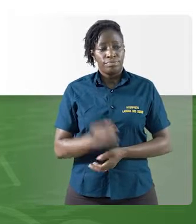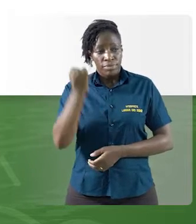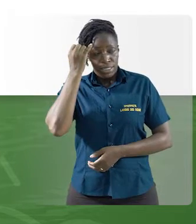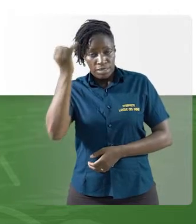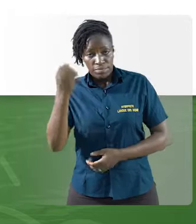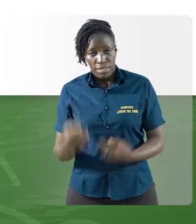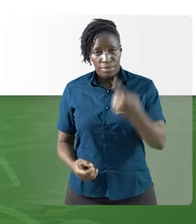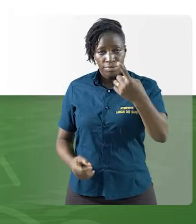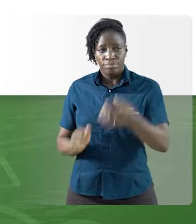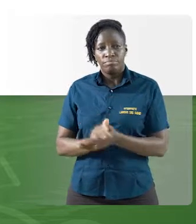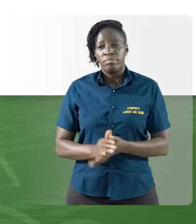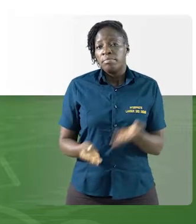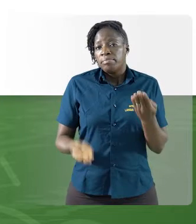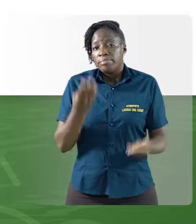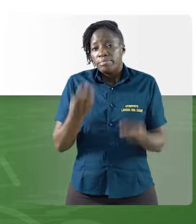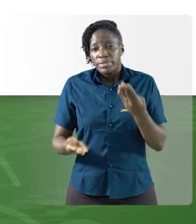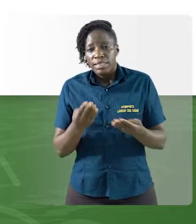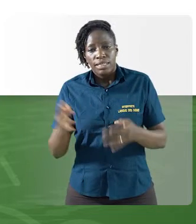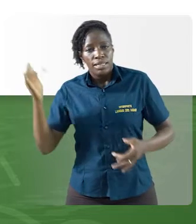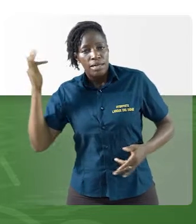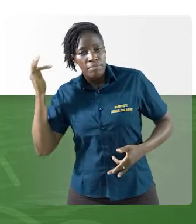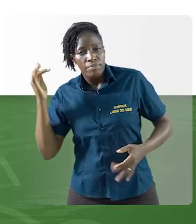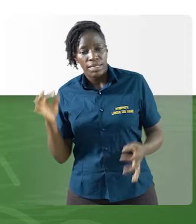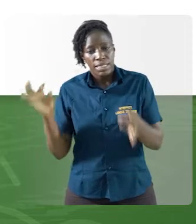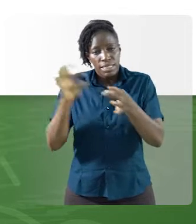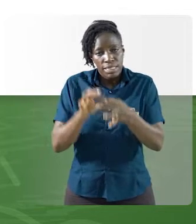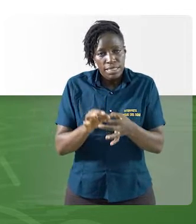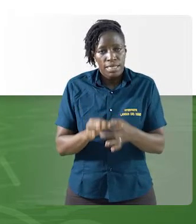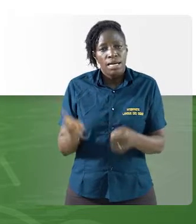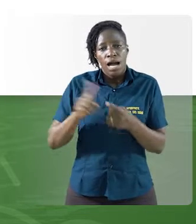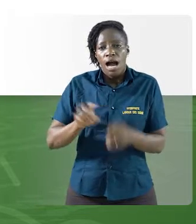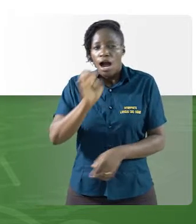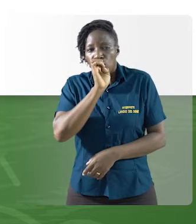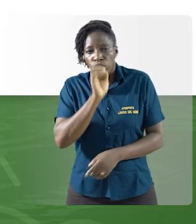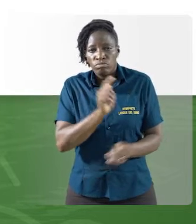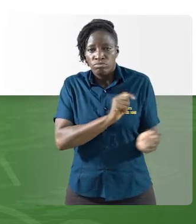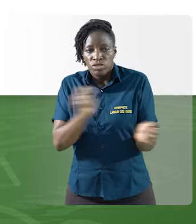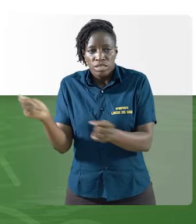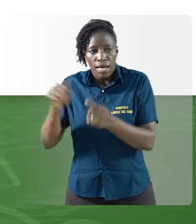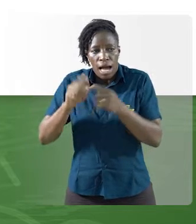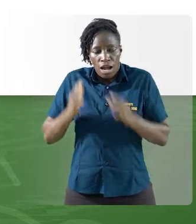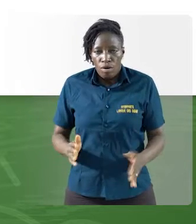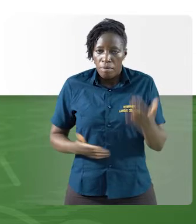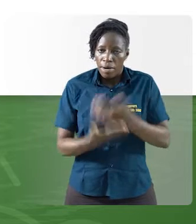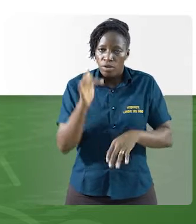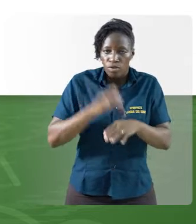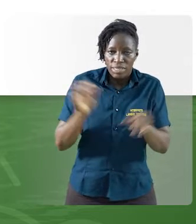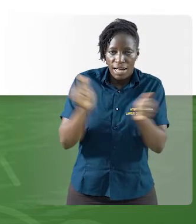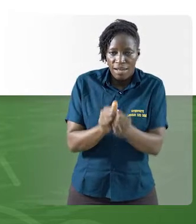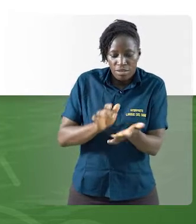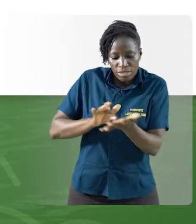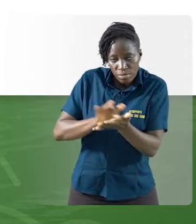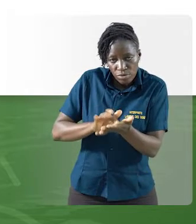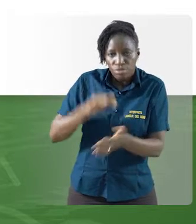Hypothèse 1. Peut-être que les maladies liées à l'eau se transmettent par le contact avec des